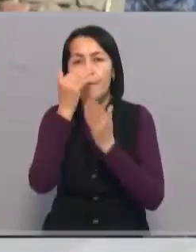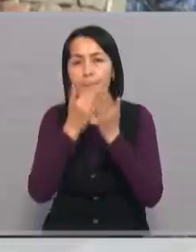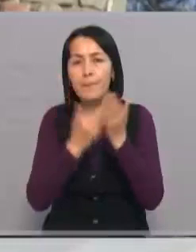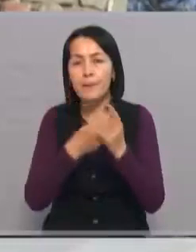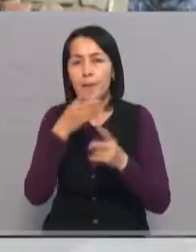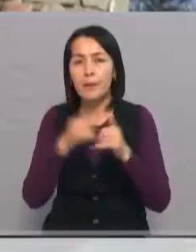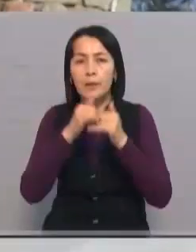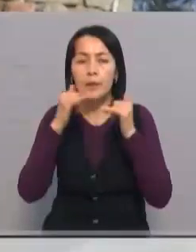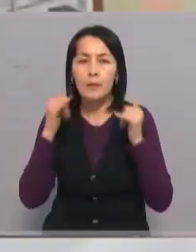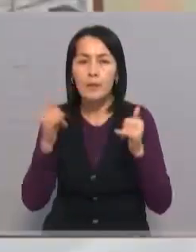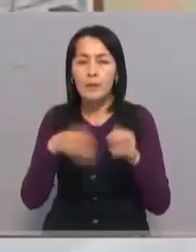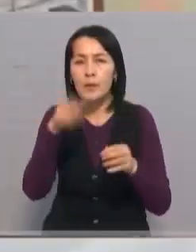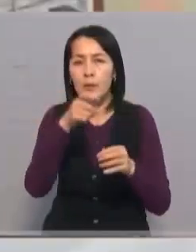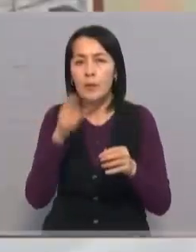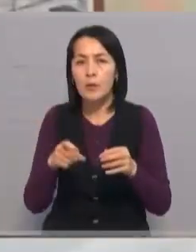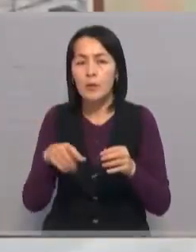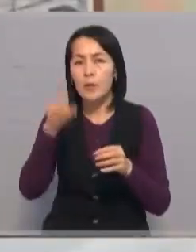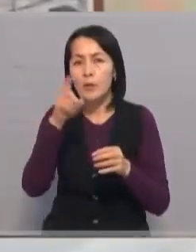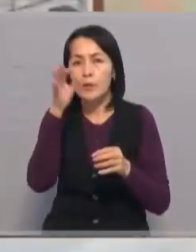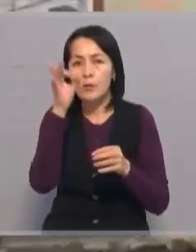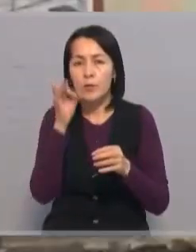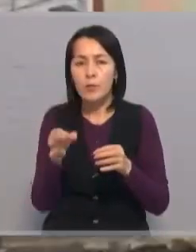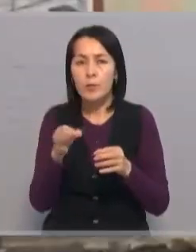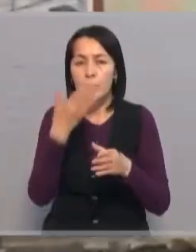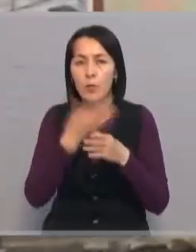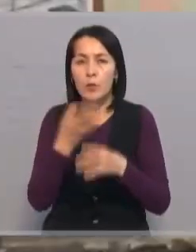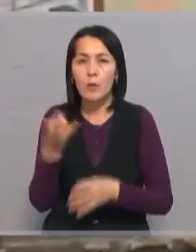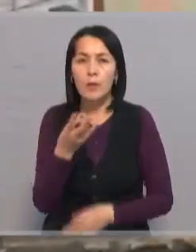бағдарламасын жүзеге асыру үшін тұрғындардың 100%